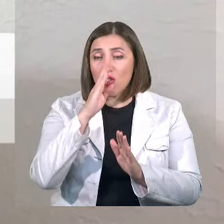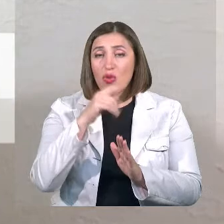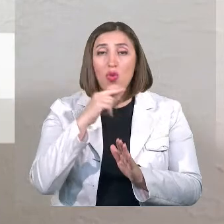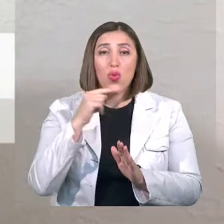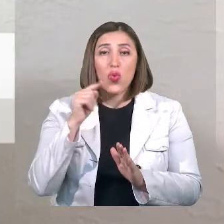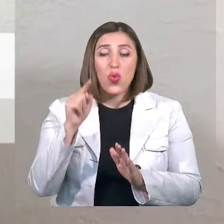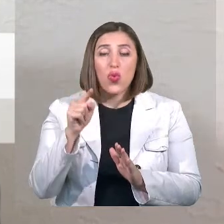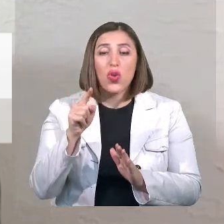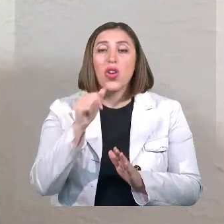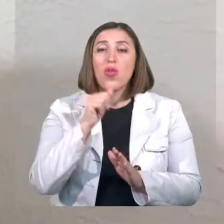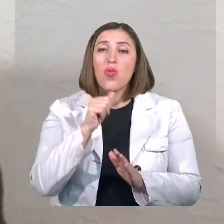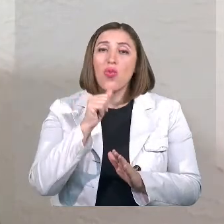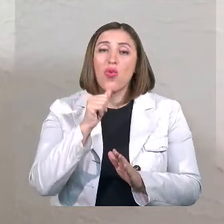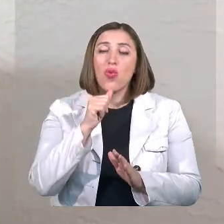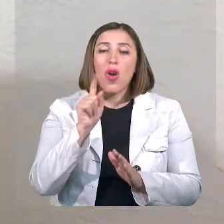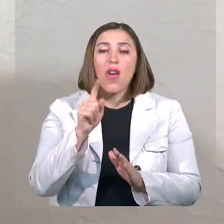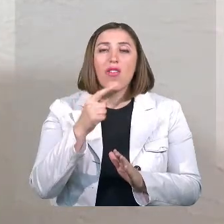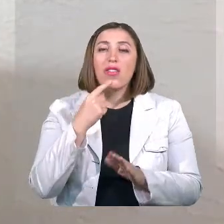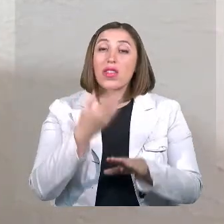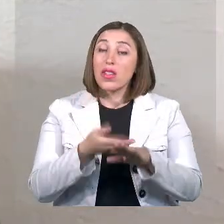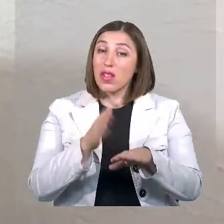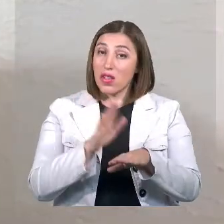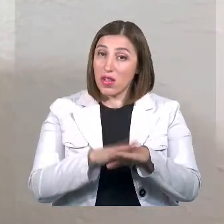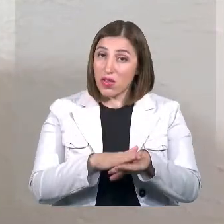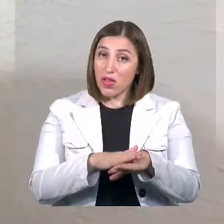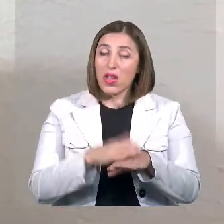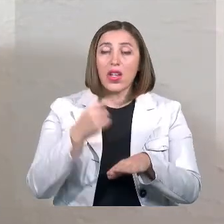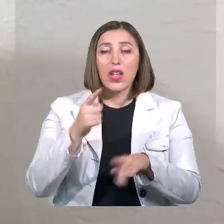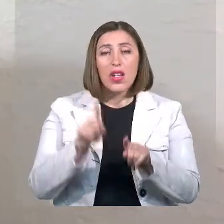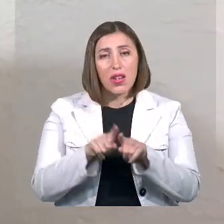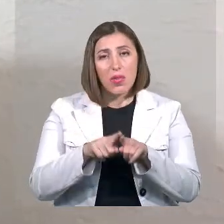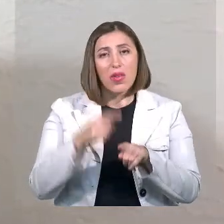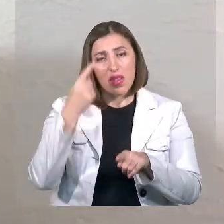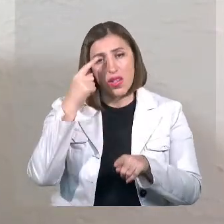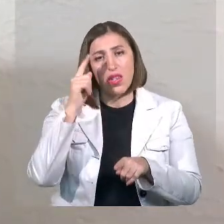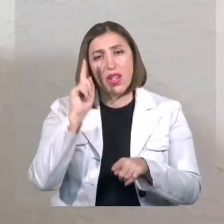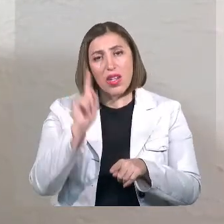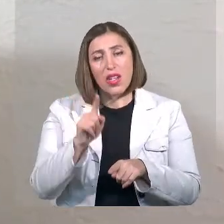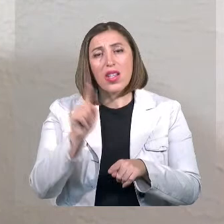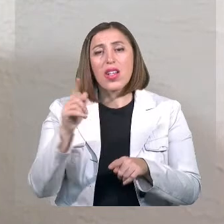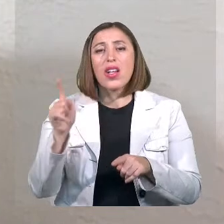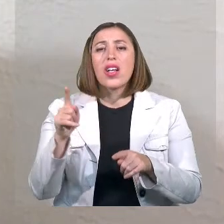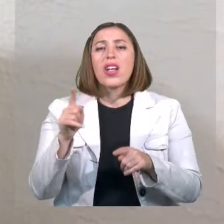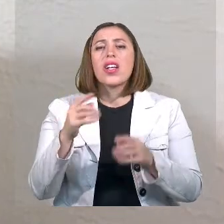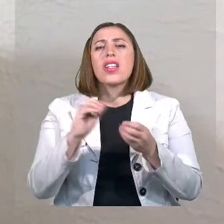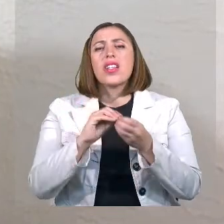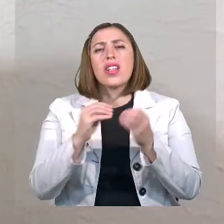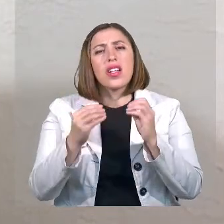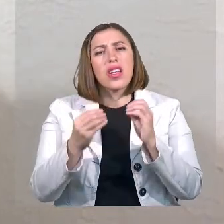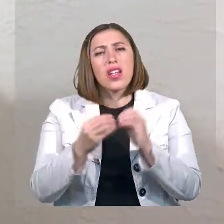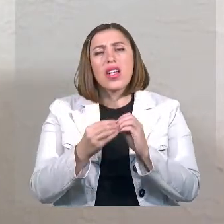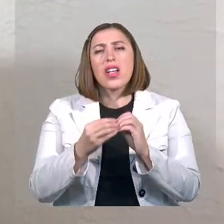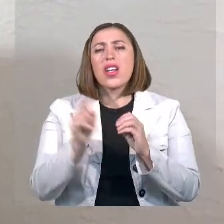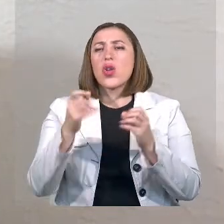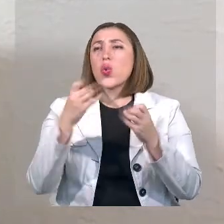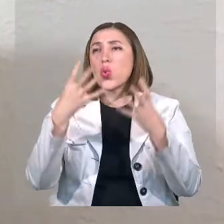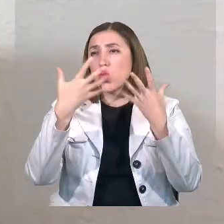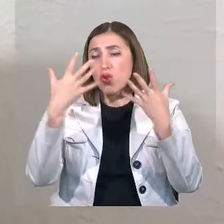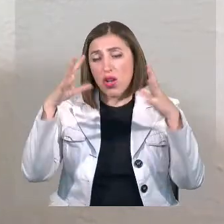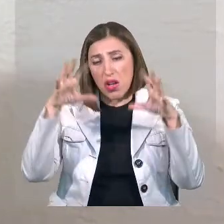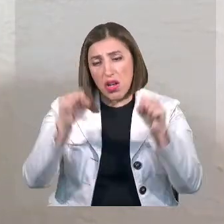այս ժամանակը մեզ համար մութ ու դժվար դարձնել. Գիտեմ, որ խավարը մեզ չի խանգարի օկուպանտներին տանել դեպի իրենց